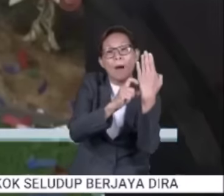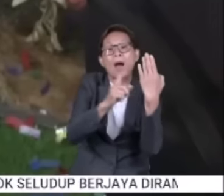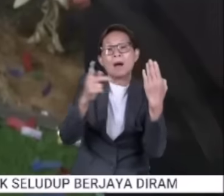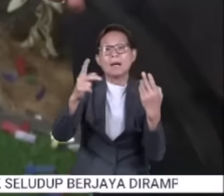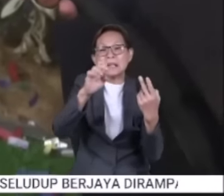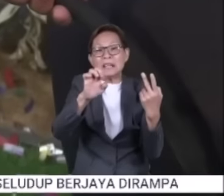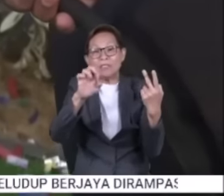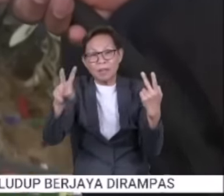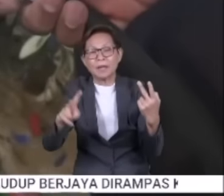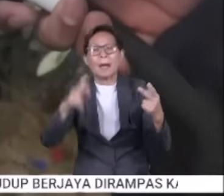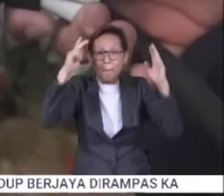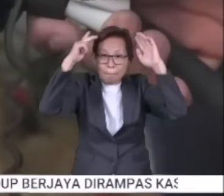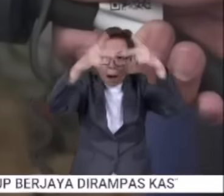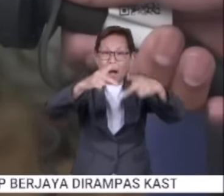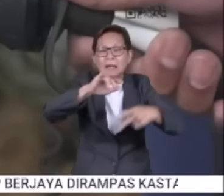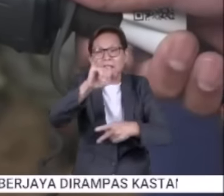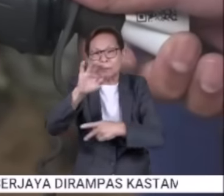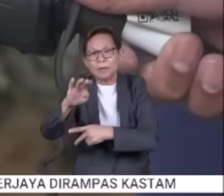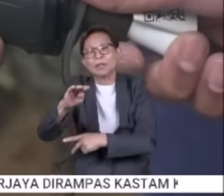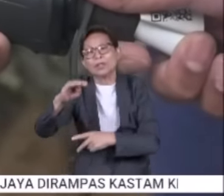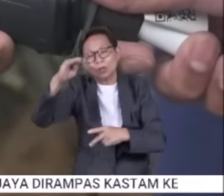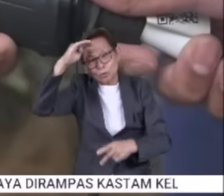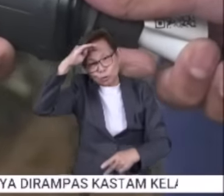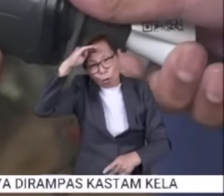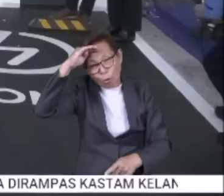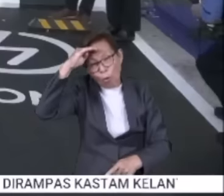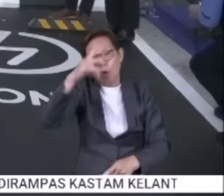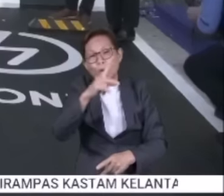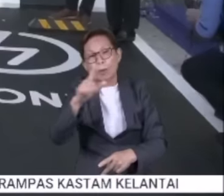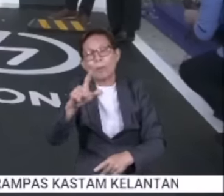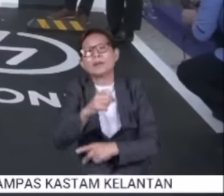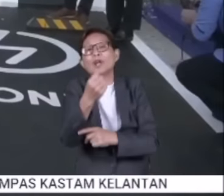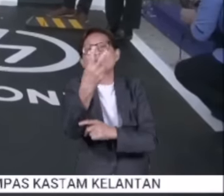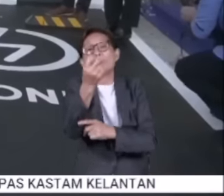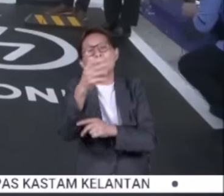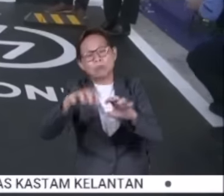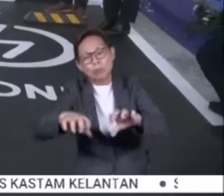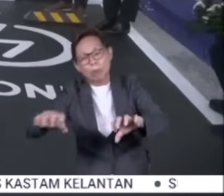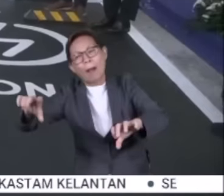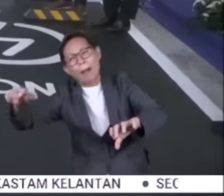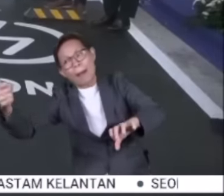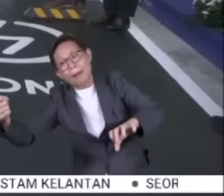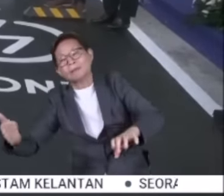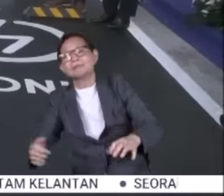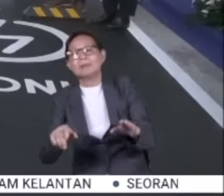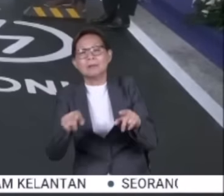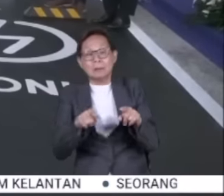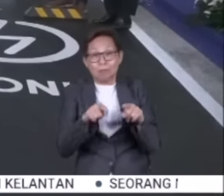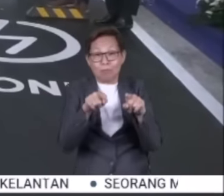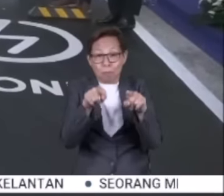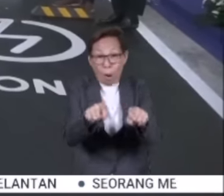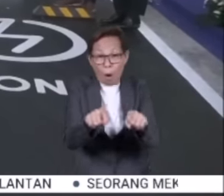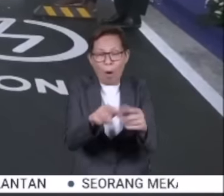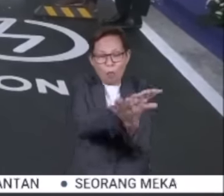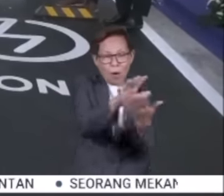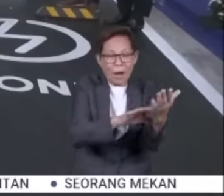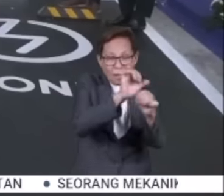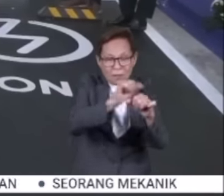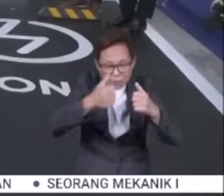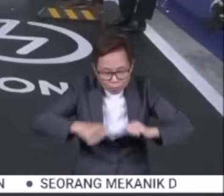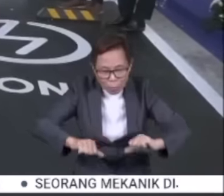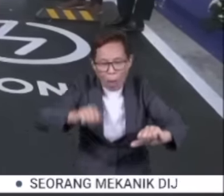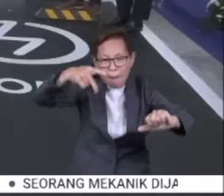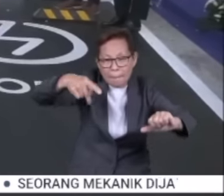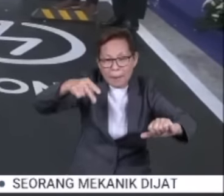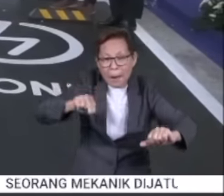Pahang, Johor Bahru, Johor Menara PNB di Kuala Lumpur dan 12 hartanah lain. Ia sejajar komitmen rangka kerja kelestarian